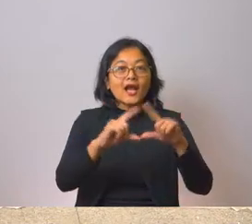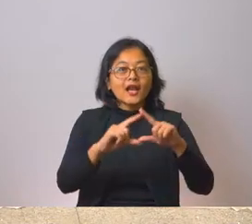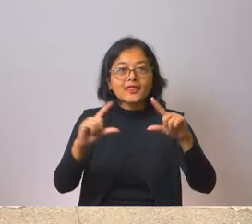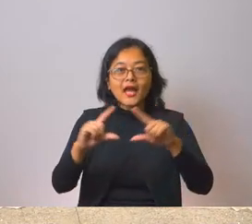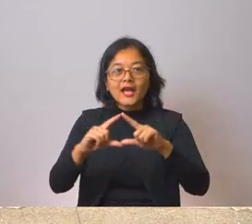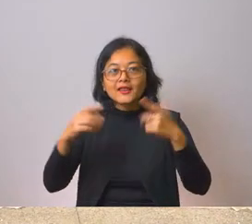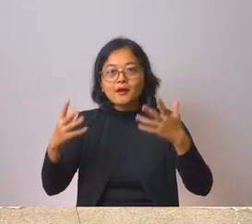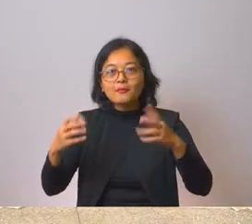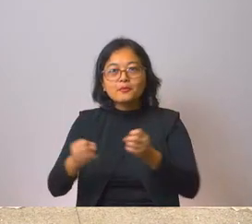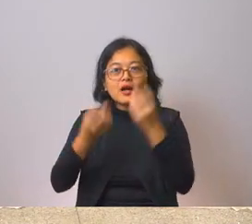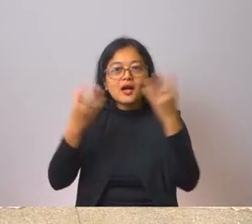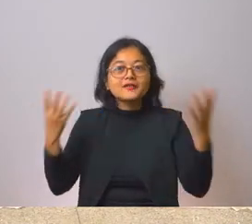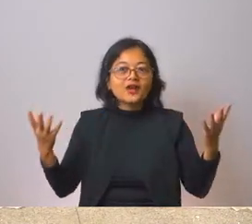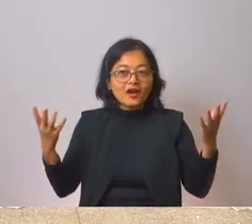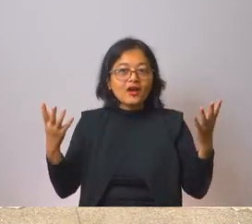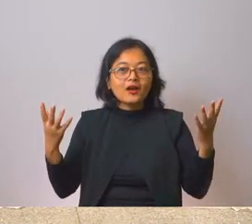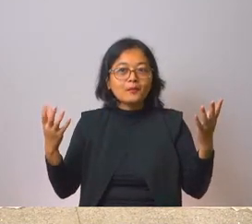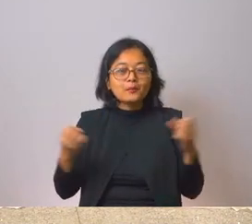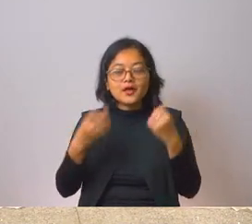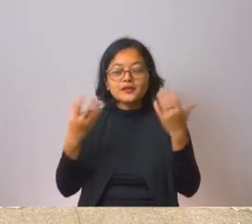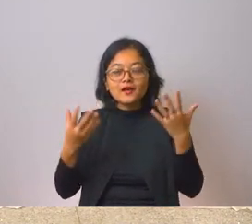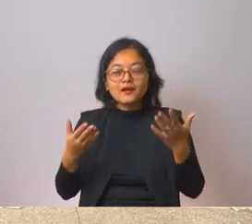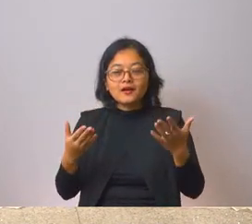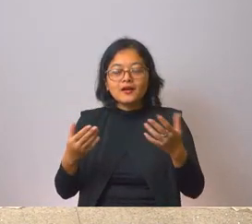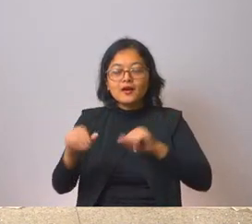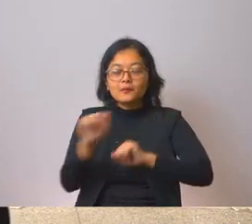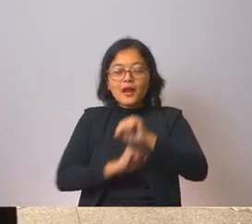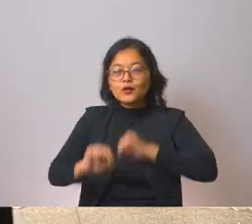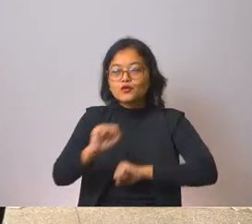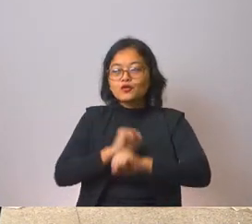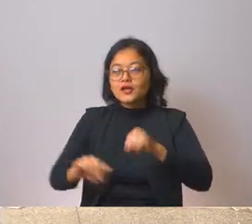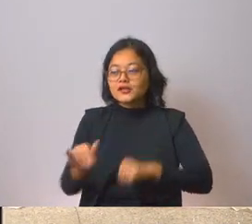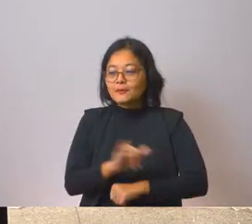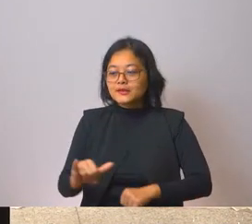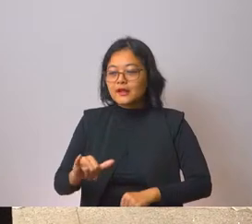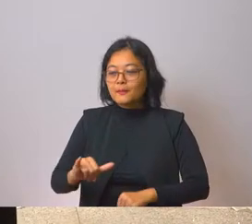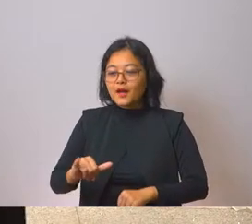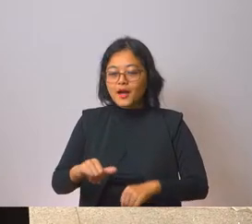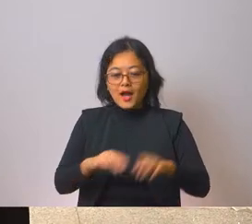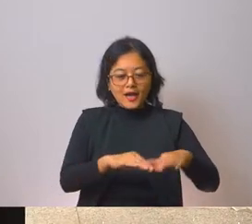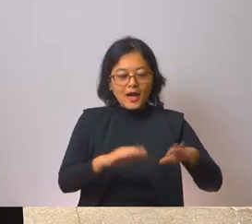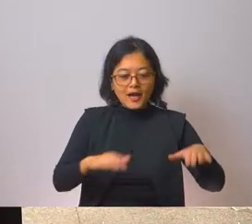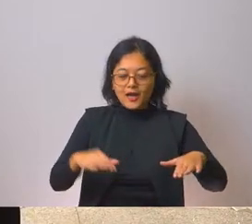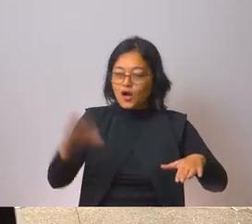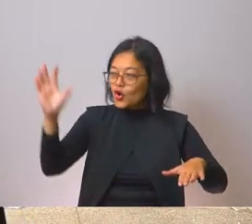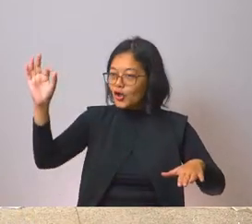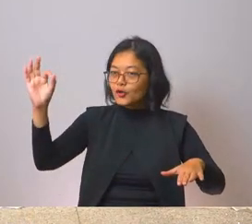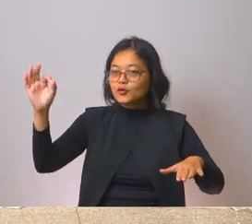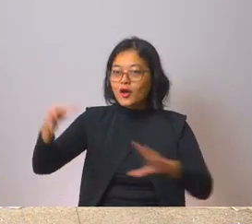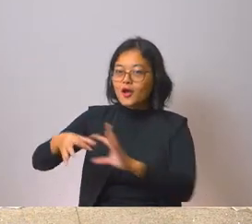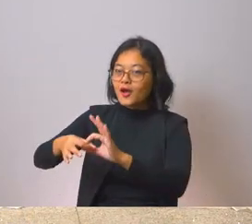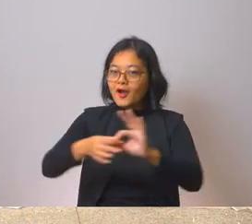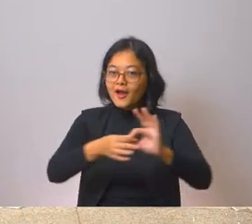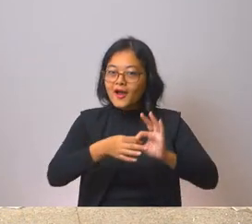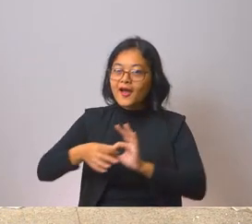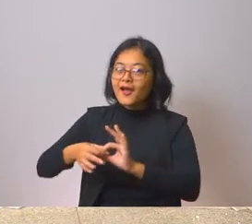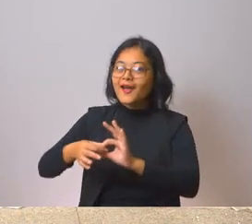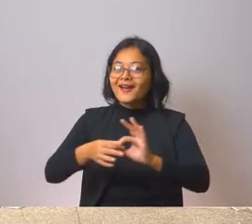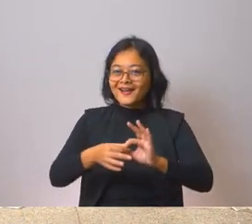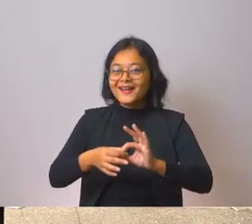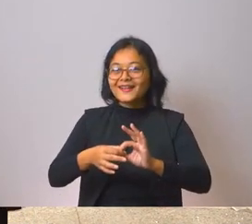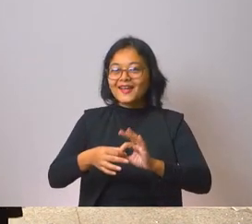ya. Aktivitas bersama dengan orang tua. Dengan harapan orang tua ini bukan hanya sibuk dengan dunianya